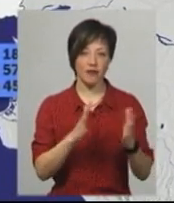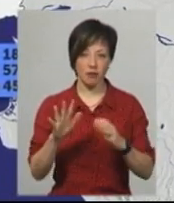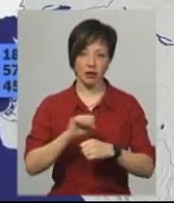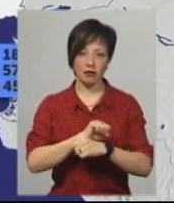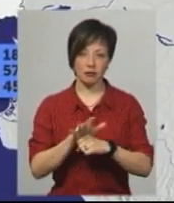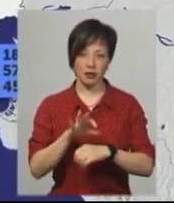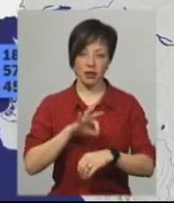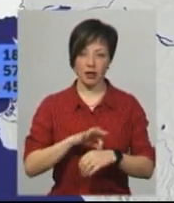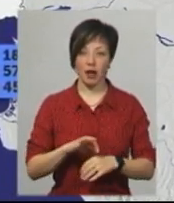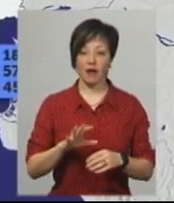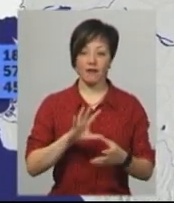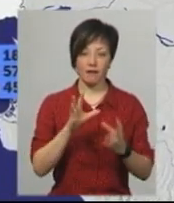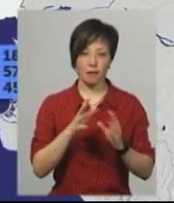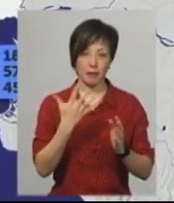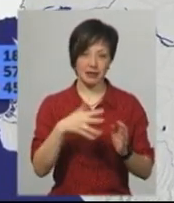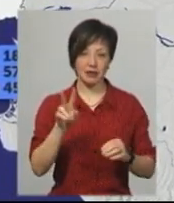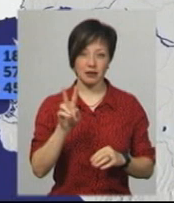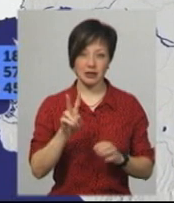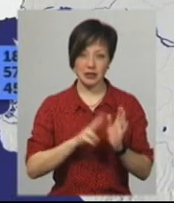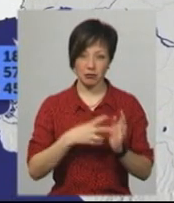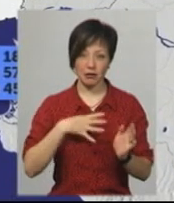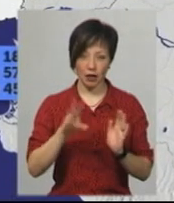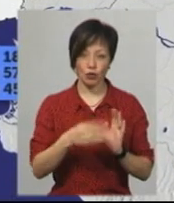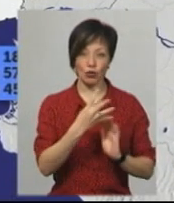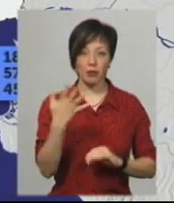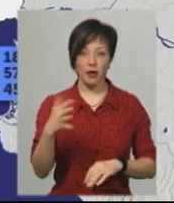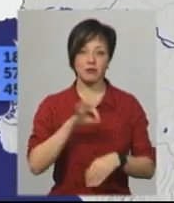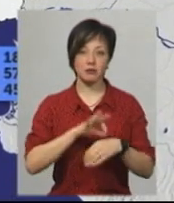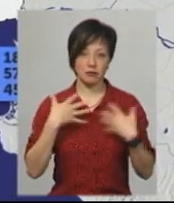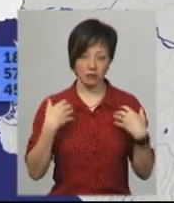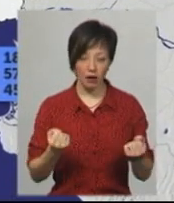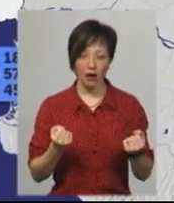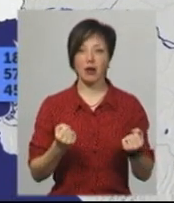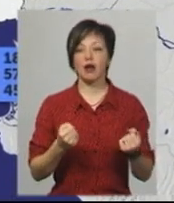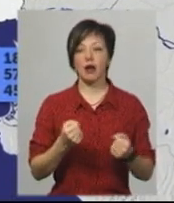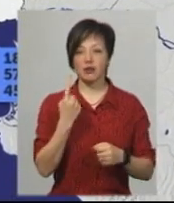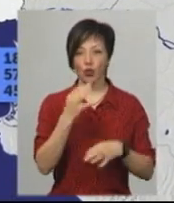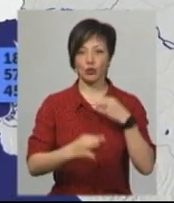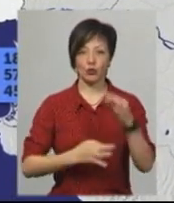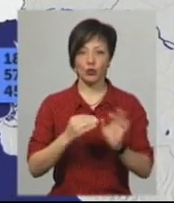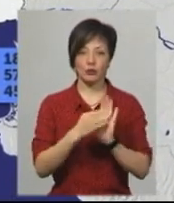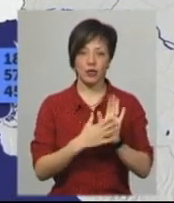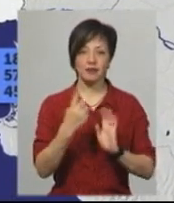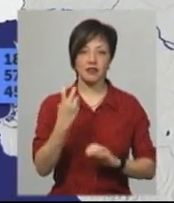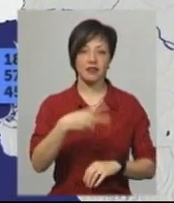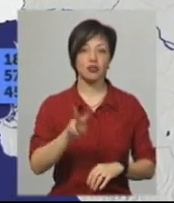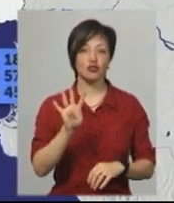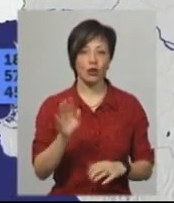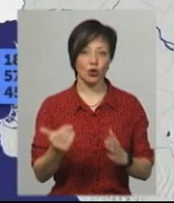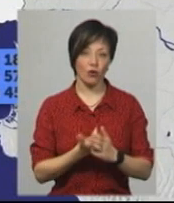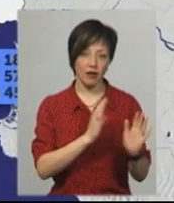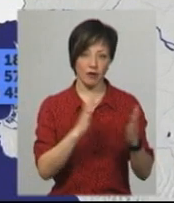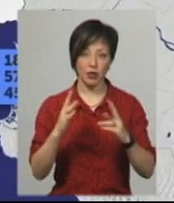-19, з них 57 летальних, 45 пацієнтів одужало. За добу було зафіксовано 224 нові випадки.